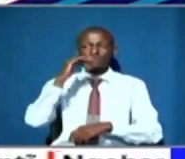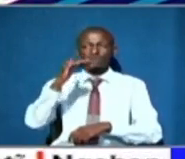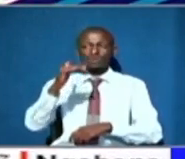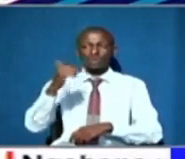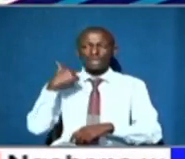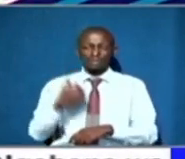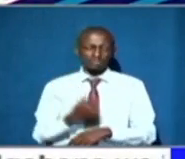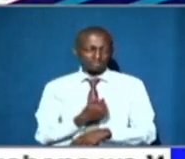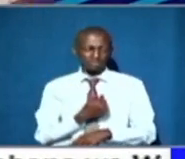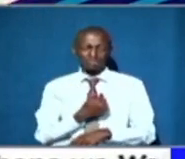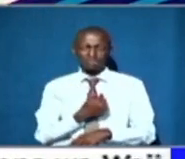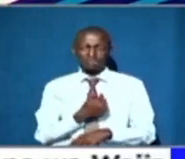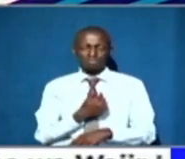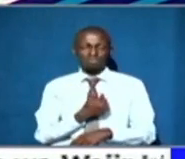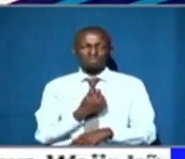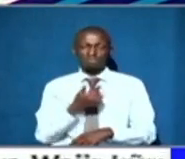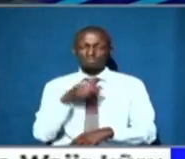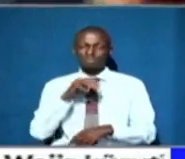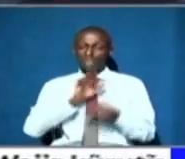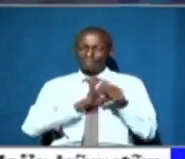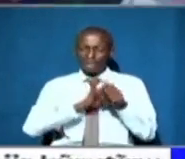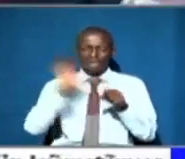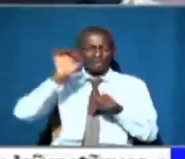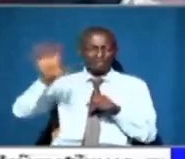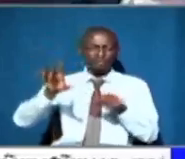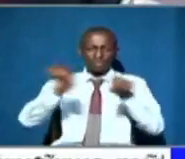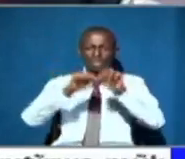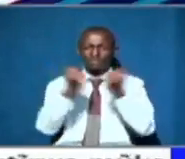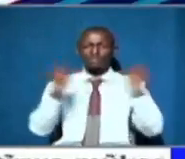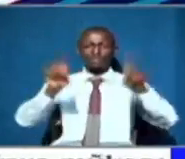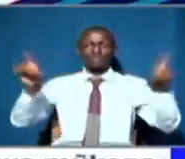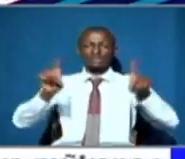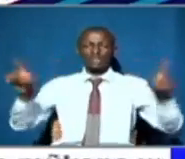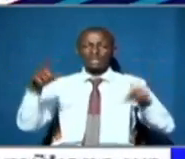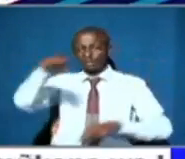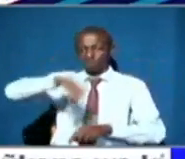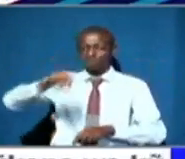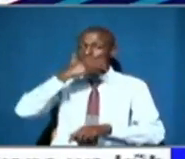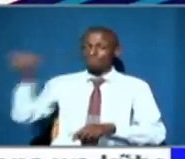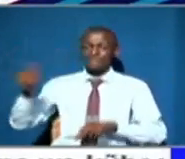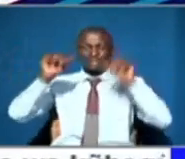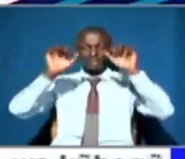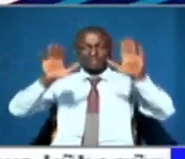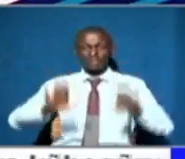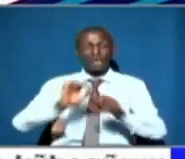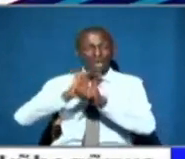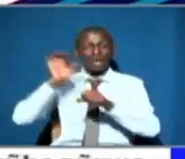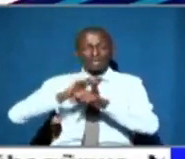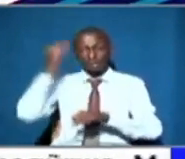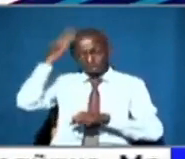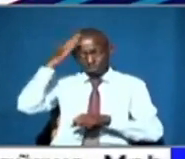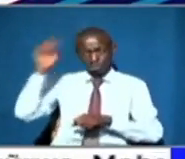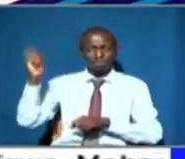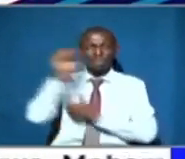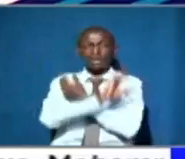gaku hari akari ke hari u na ntukihira hari na turi hanireirie riu at least twi sawa so ni very important kumenya ati muthamaki na